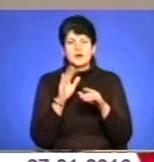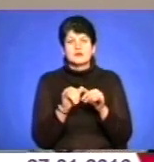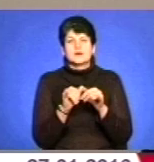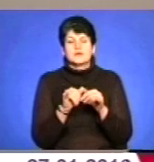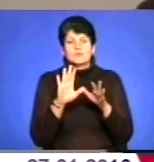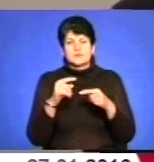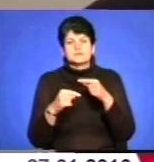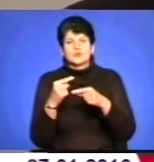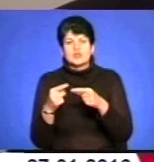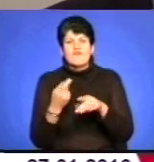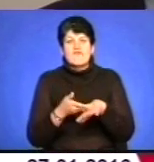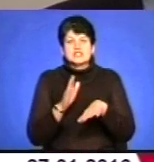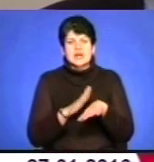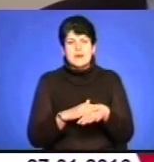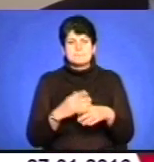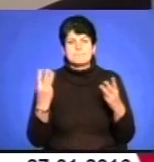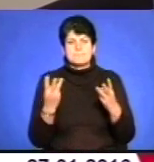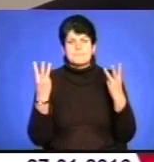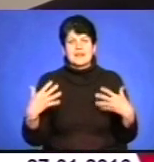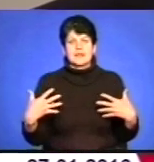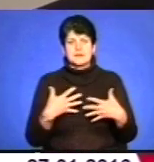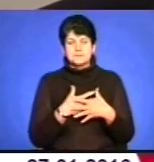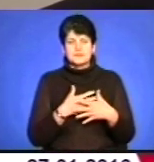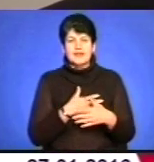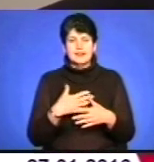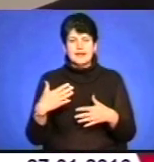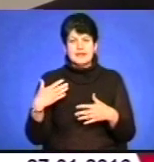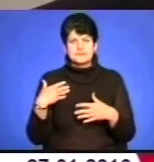також акцентувати вашу увагу, що є певна категорія людей, які